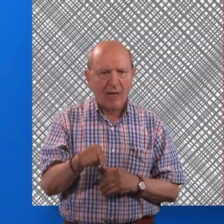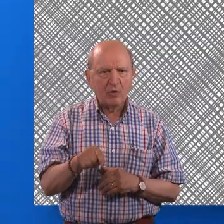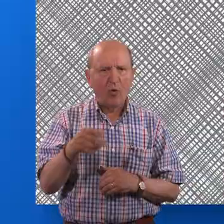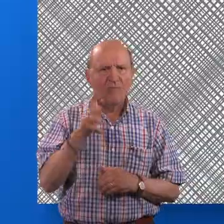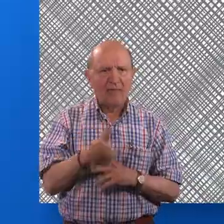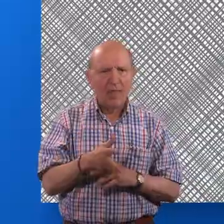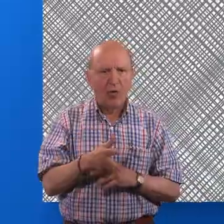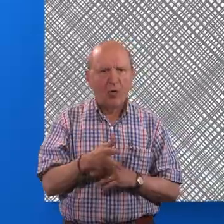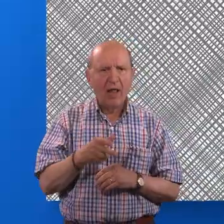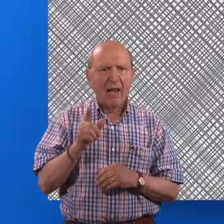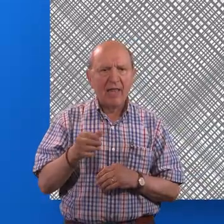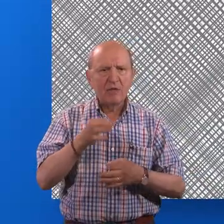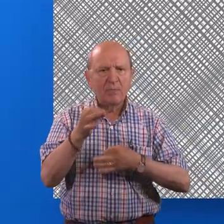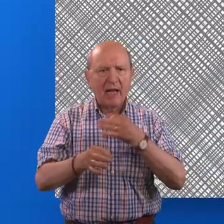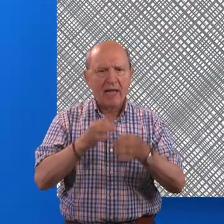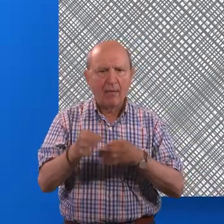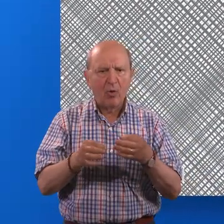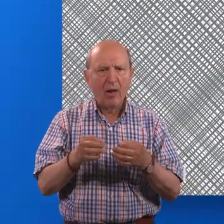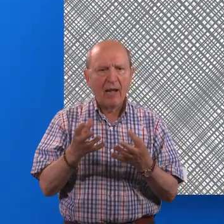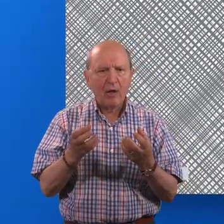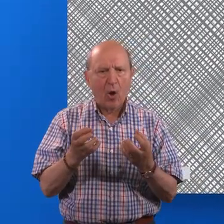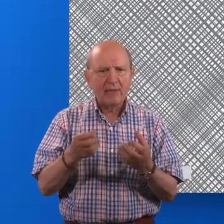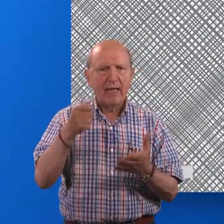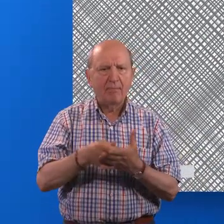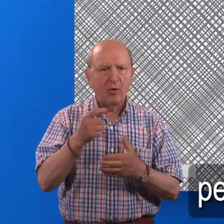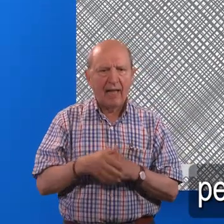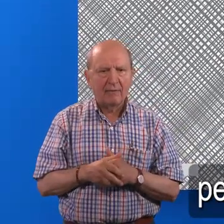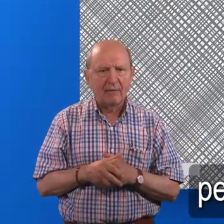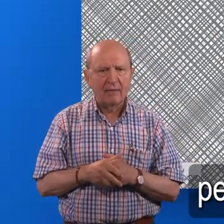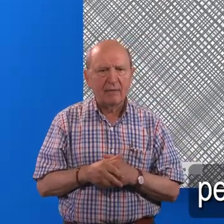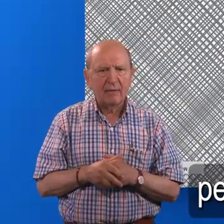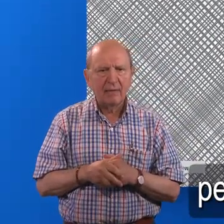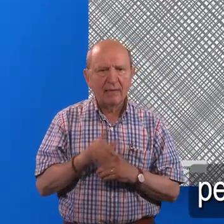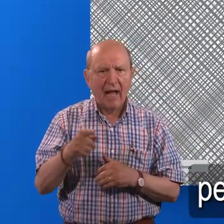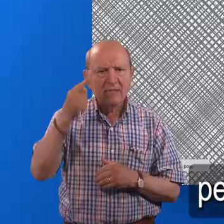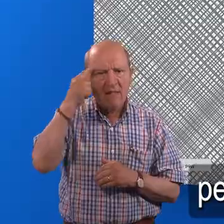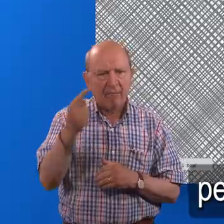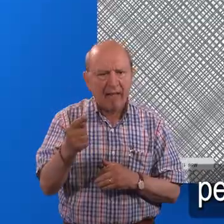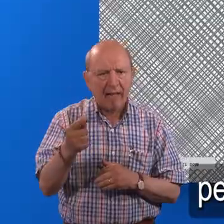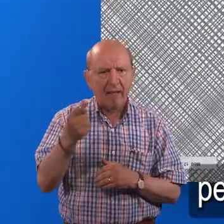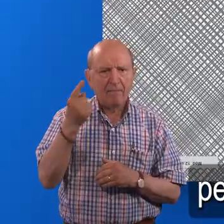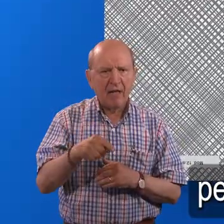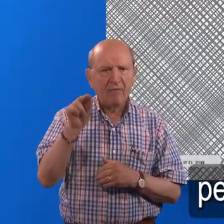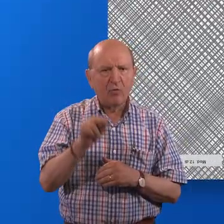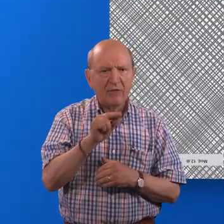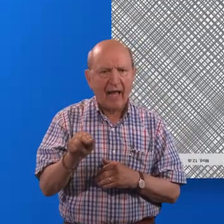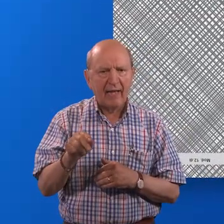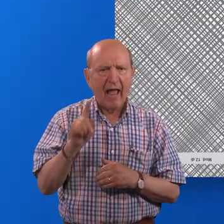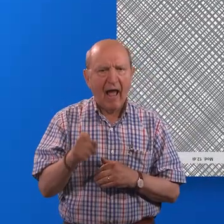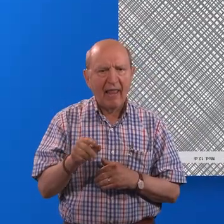in questo video Le spieghiamo le cose importanti da sapere per votare alle elezioni provinciali